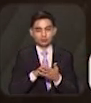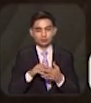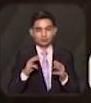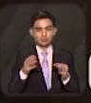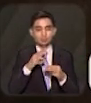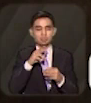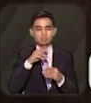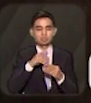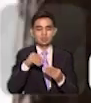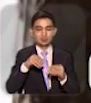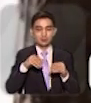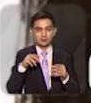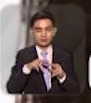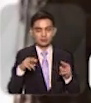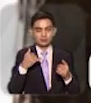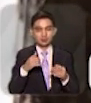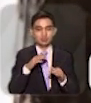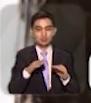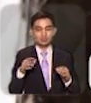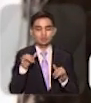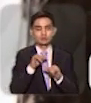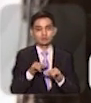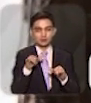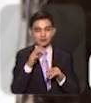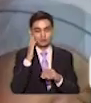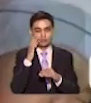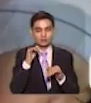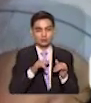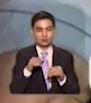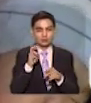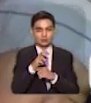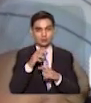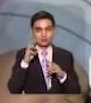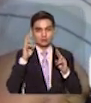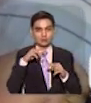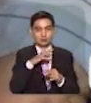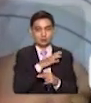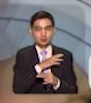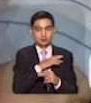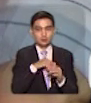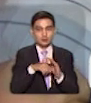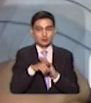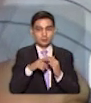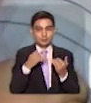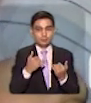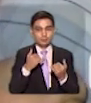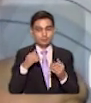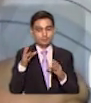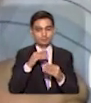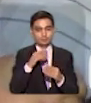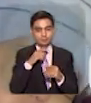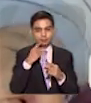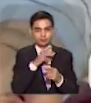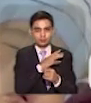отбасы қазір шеттей балалармен қайда бар күнелтетіндерін білмейді. Бәнсе қаралып отқан жерді қағазымыз тастадықта шүгірдік үйге